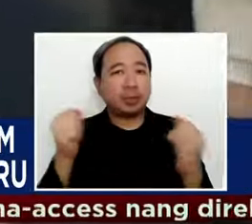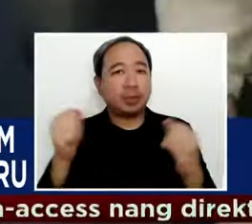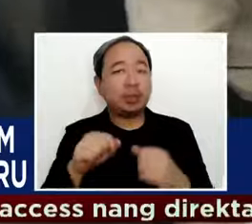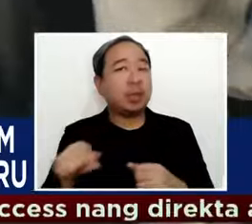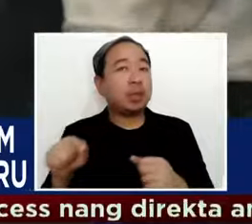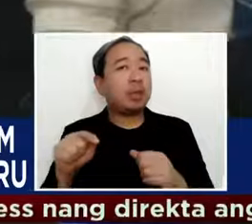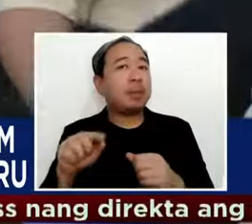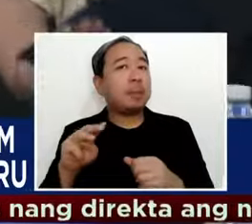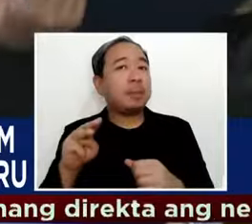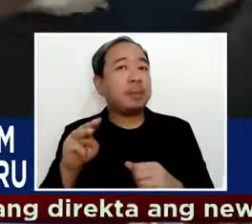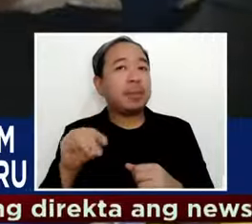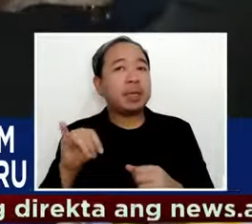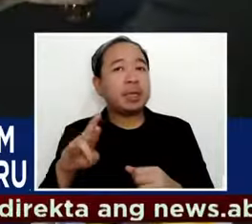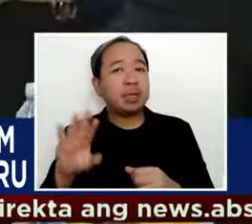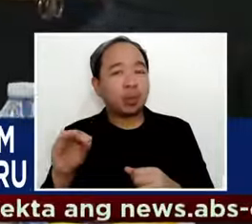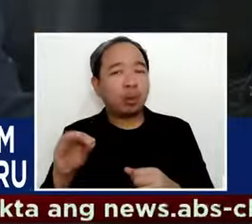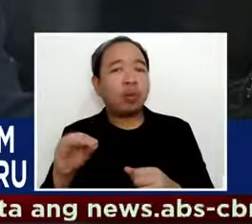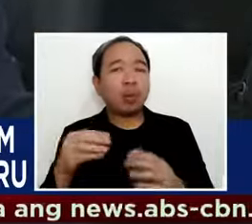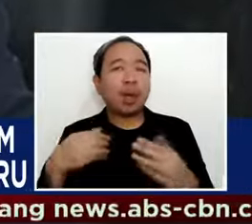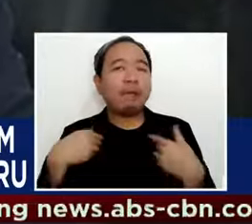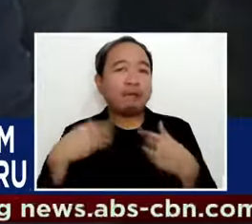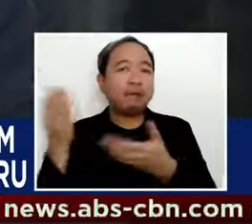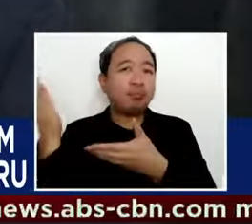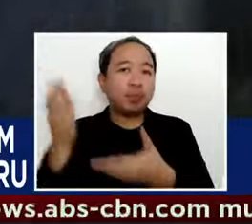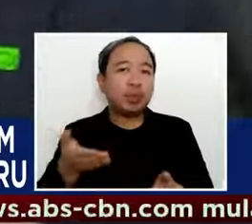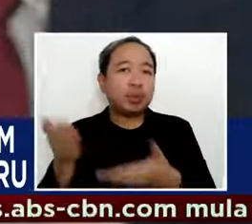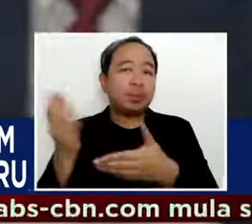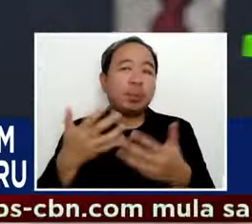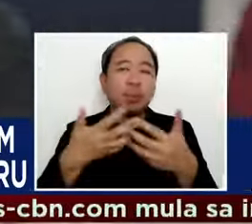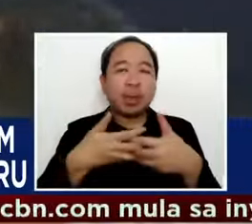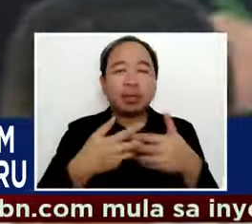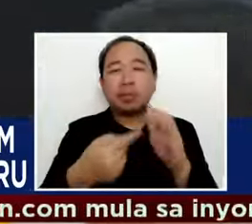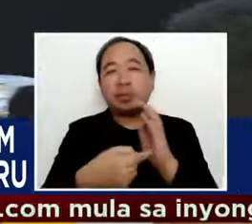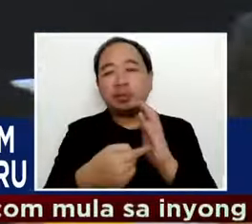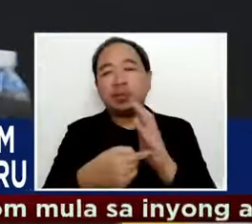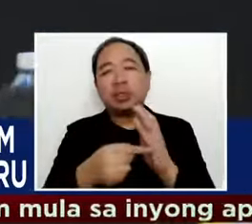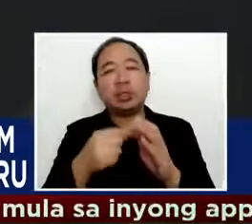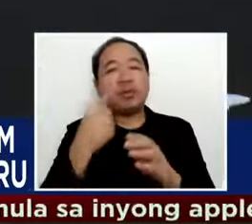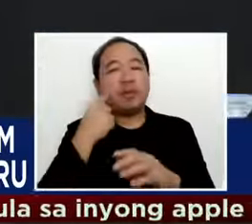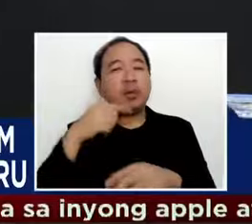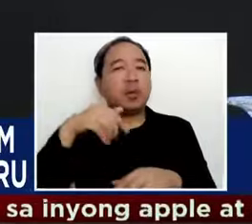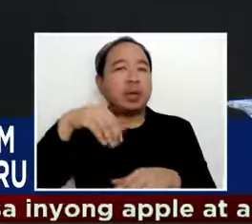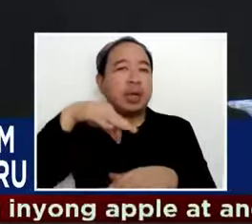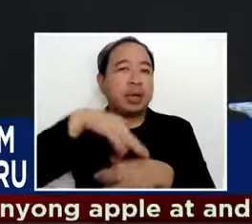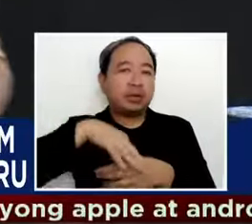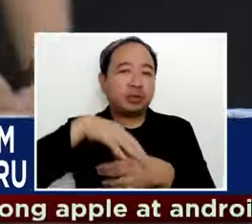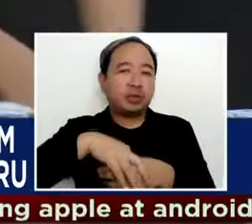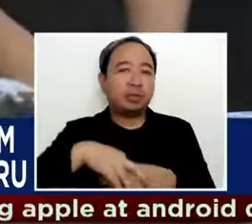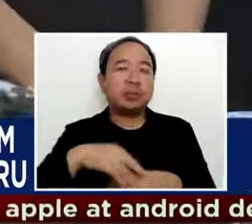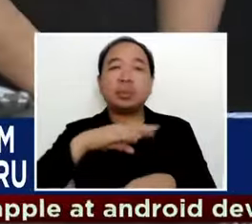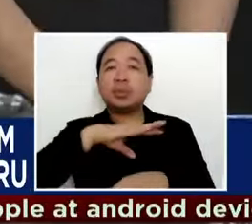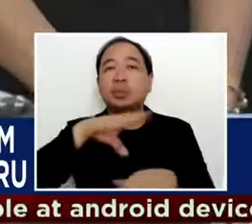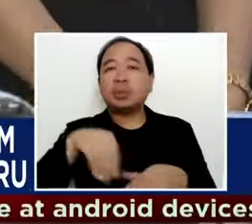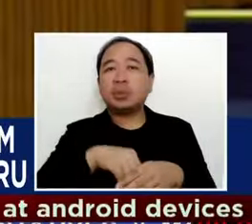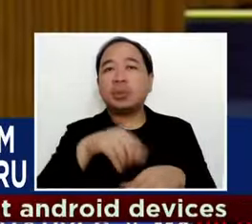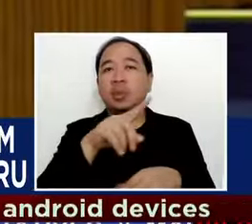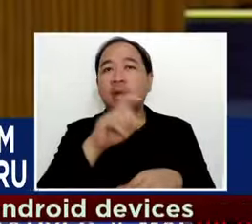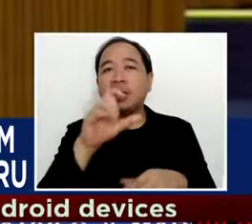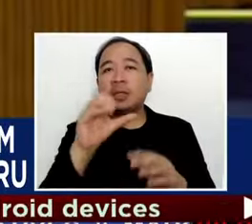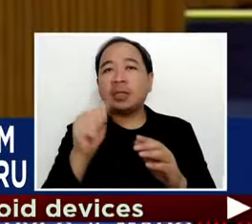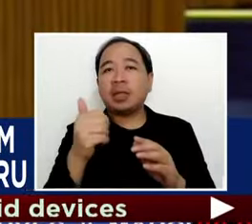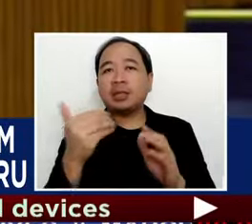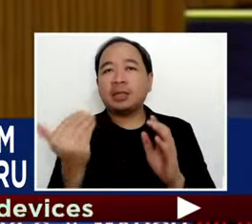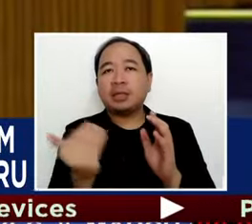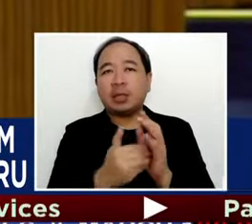ang magsusupply ng mga makina at teknolohiya na gagamitin para sa halalan. Kabilang dito ang 110,000